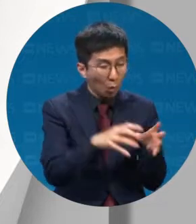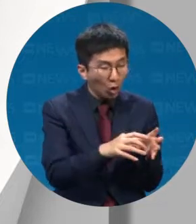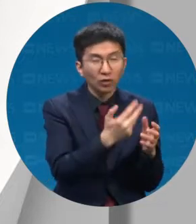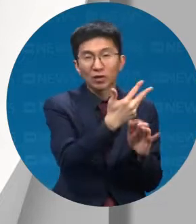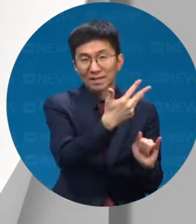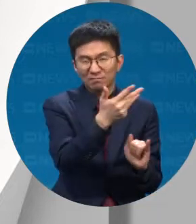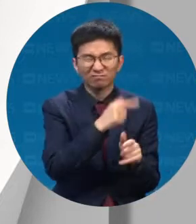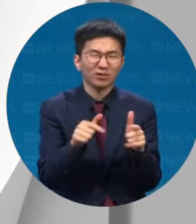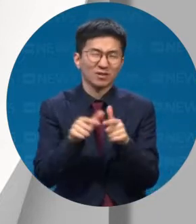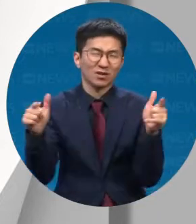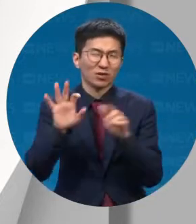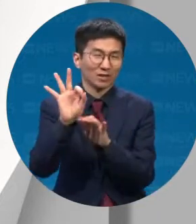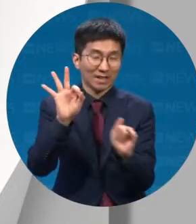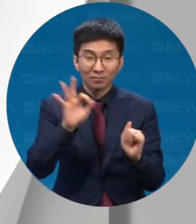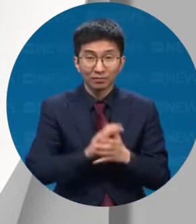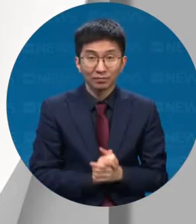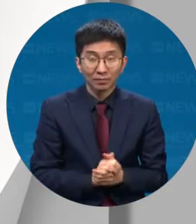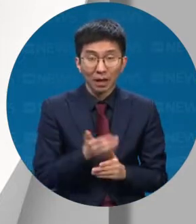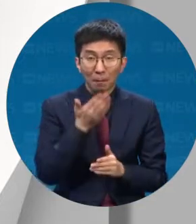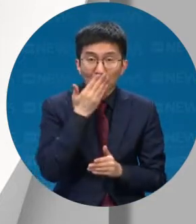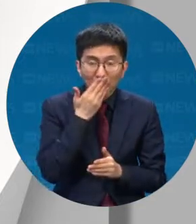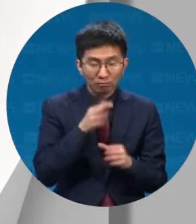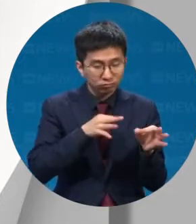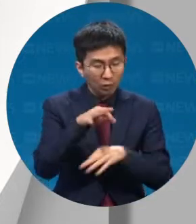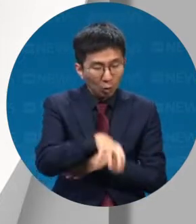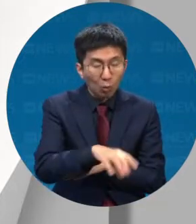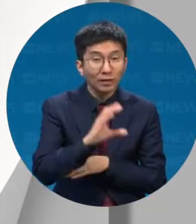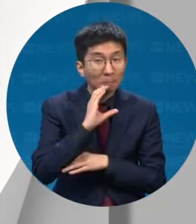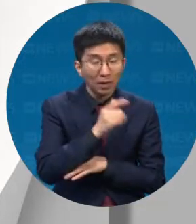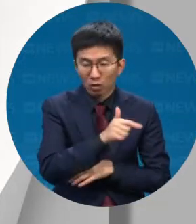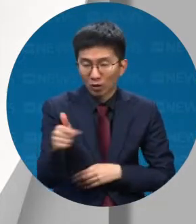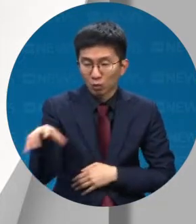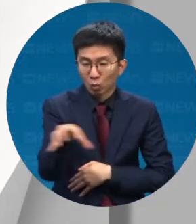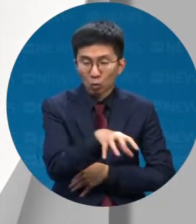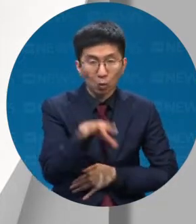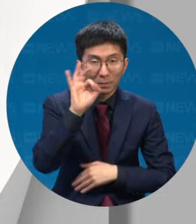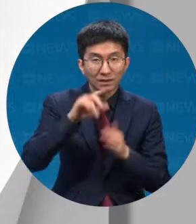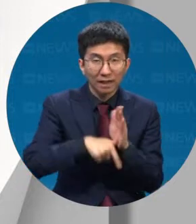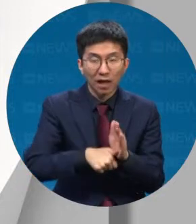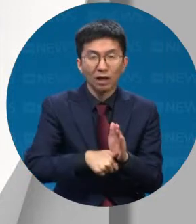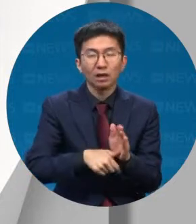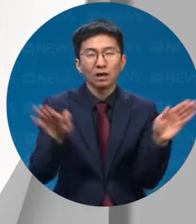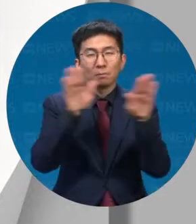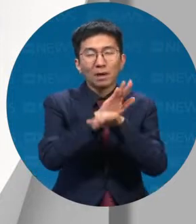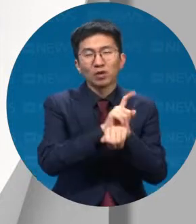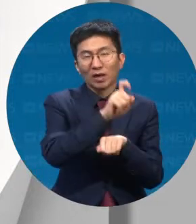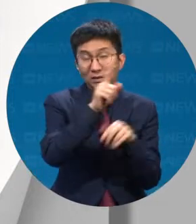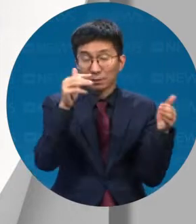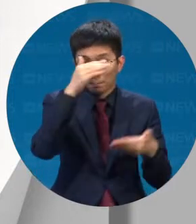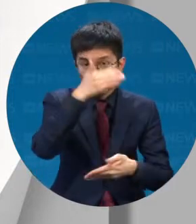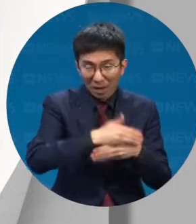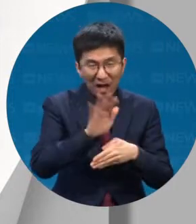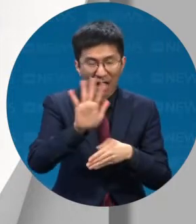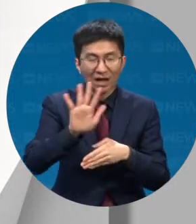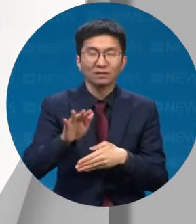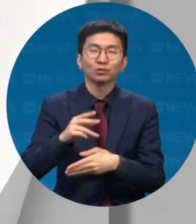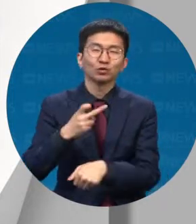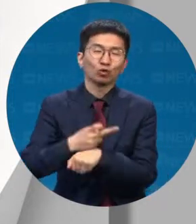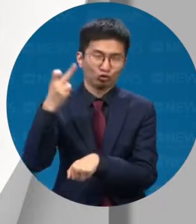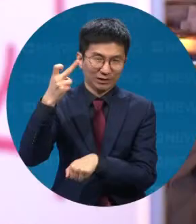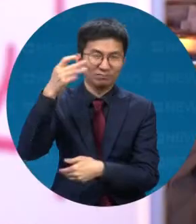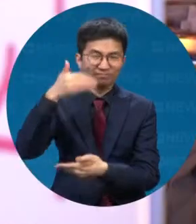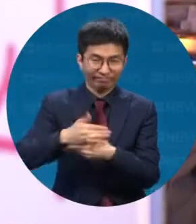열 명으로 늘리고 식당과 카페등 다중 이용 시설의 영업 시간도 1시간 늘려 자정까지 운영할 수 있게